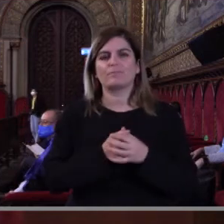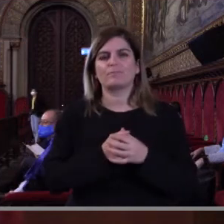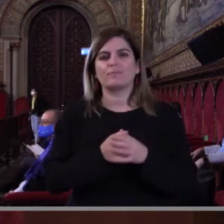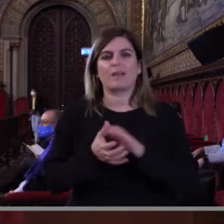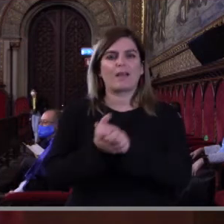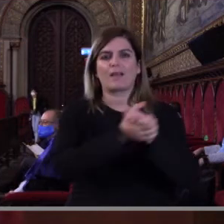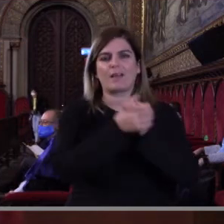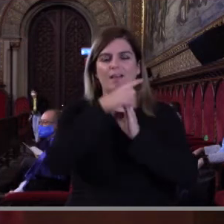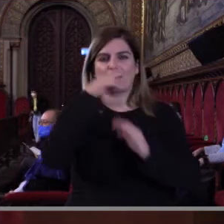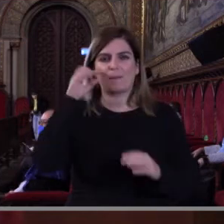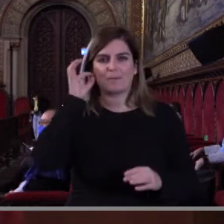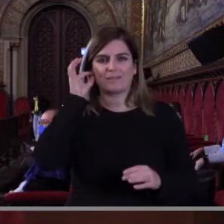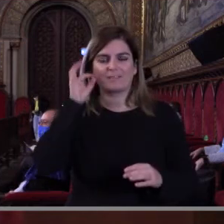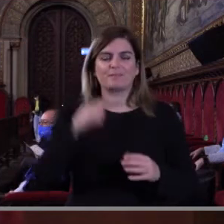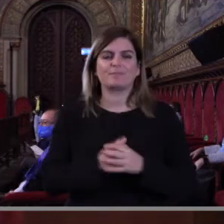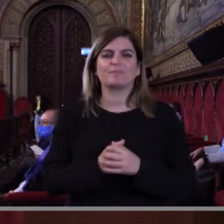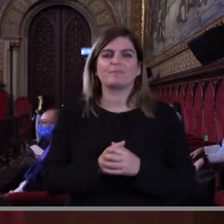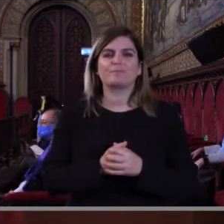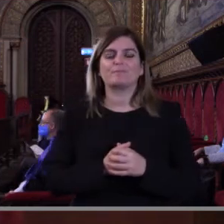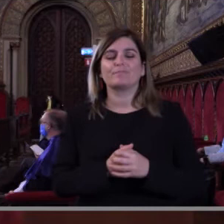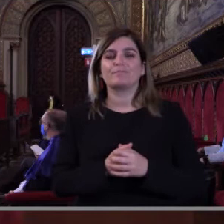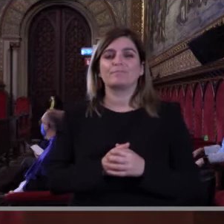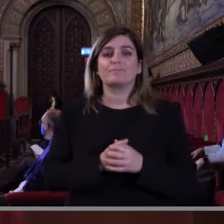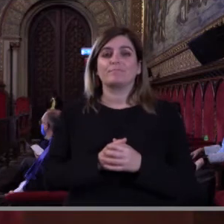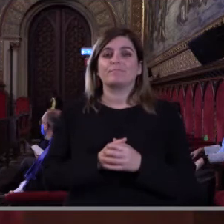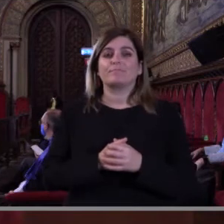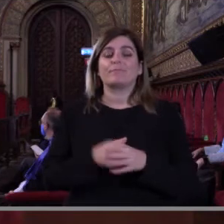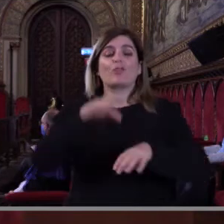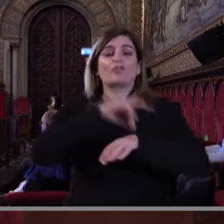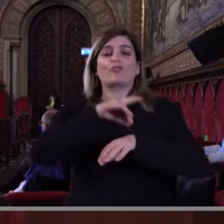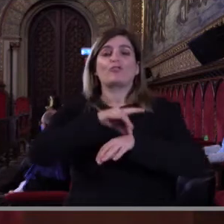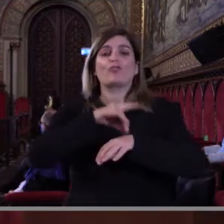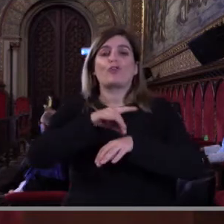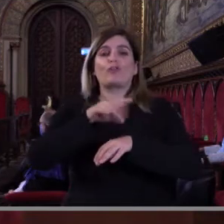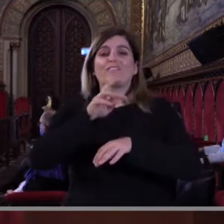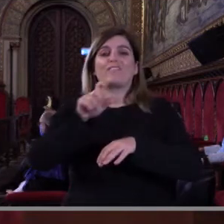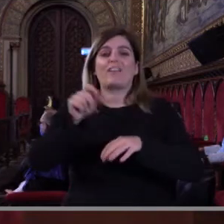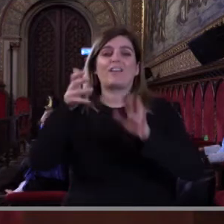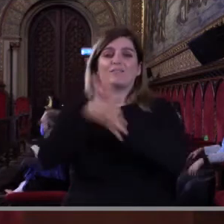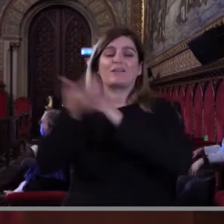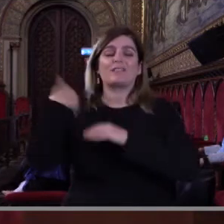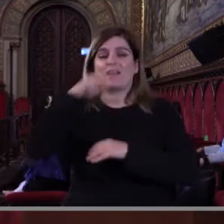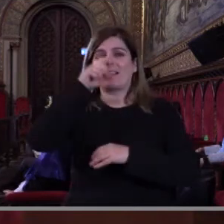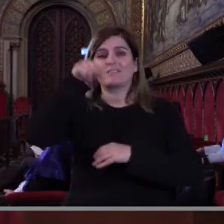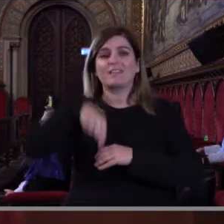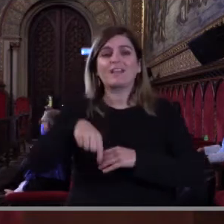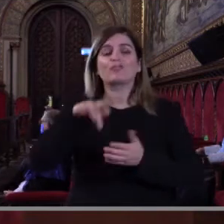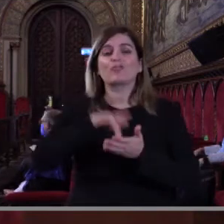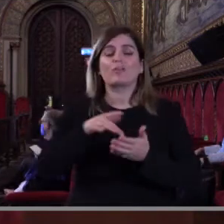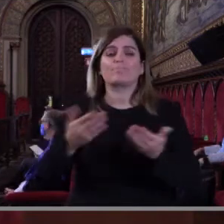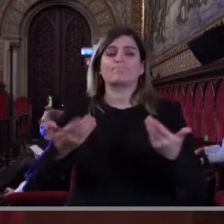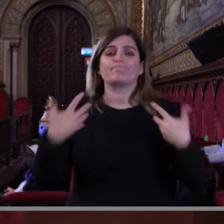amigues i amics. Com ens ha explicat de forma didàctica el doctor Trilla, aquest 2020 estem vivint una crisi